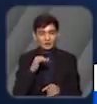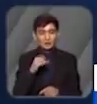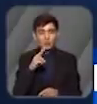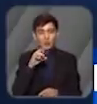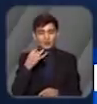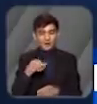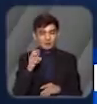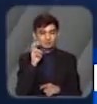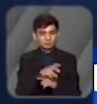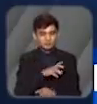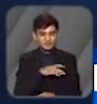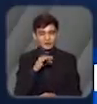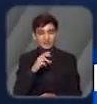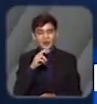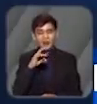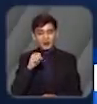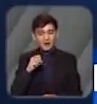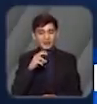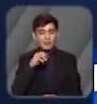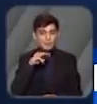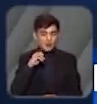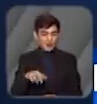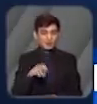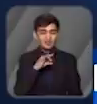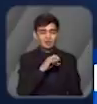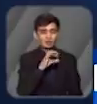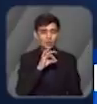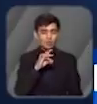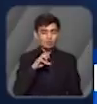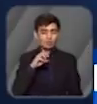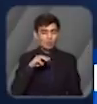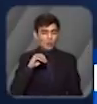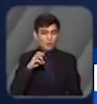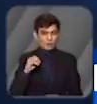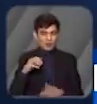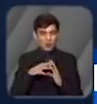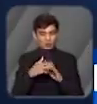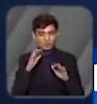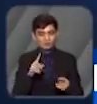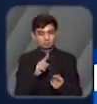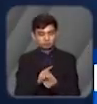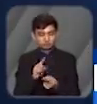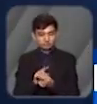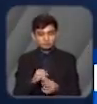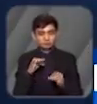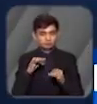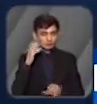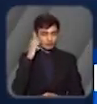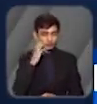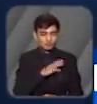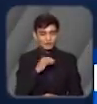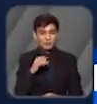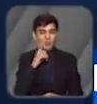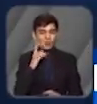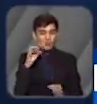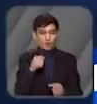және Сортөбе елді мекендерінің тұрғындарымен кездесіп, мәселелерін тыңдады. Ауыл ақсақалдары алдымен жаппай төбелесте болған жастар